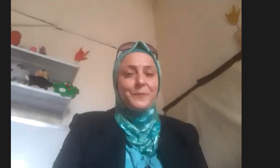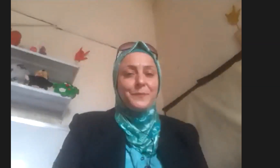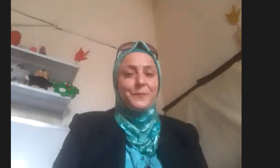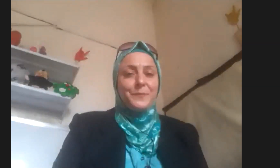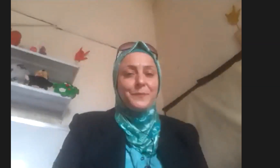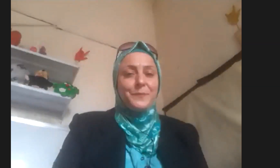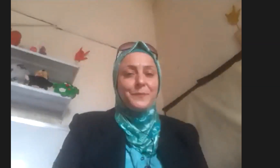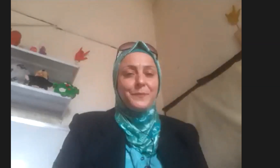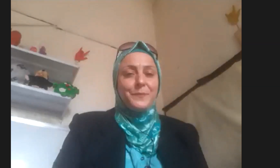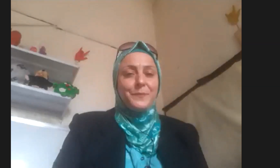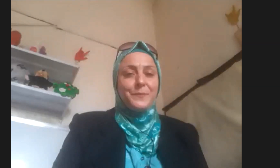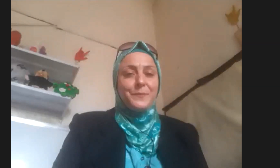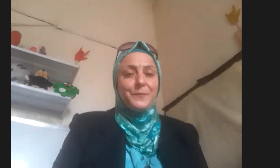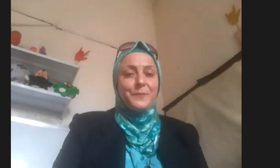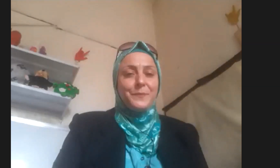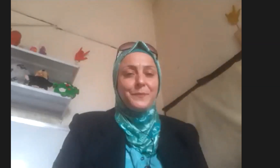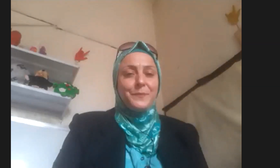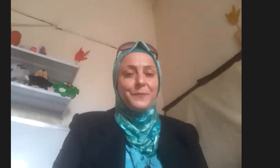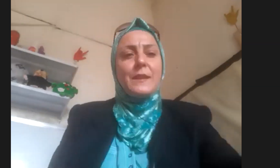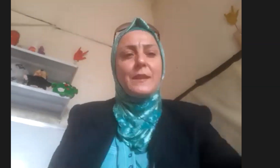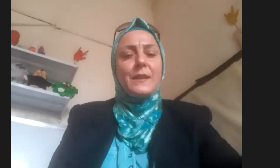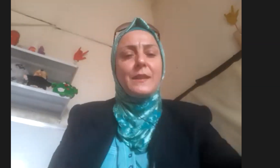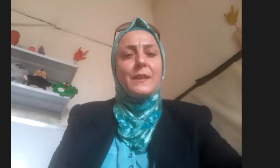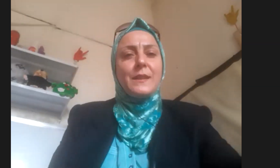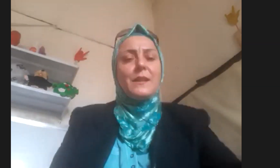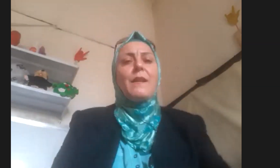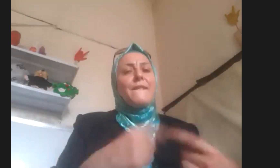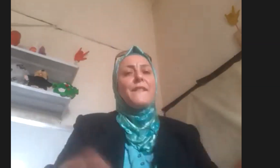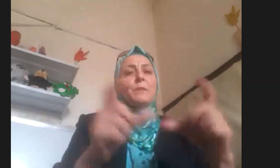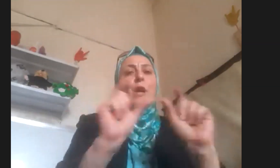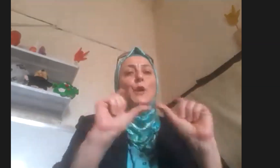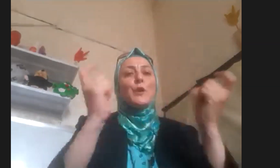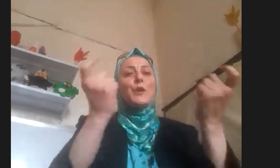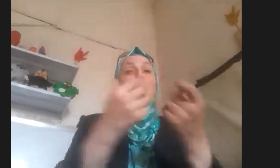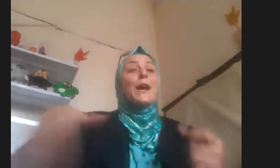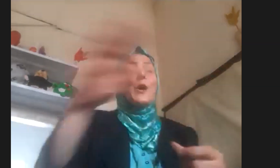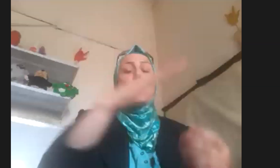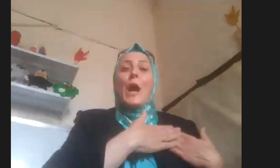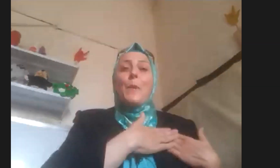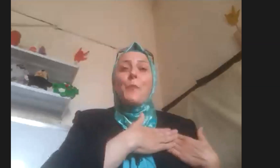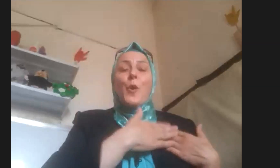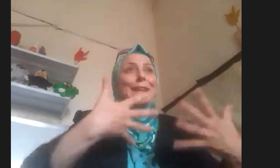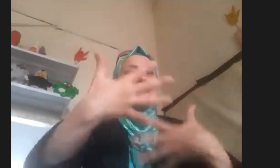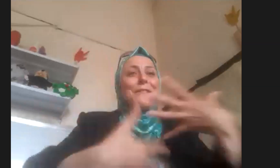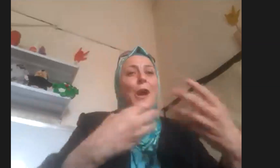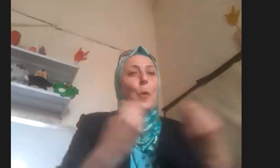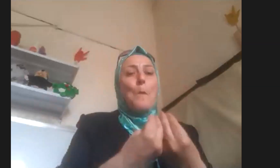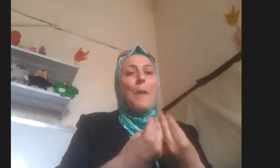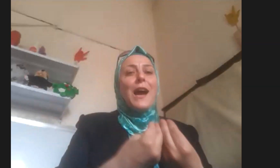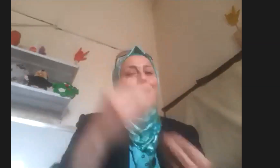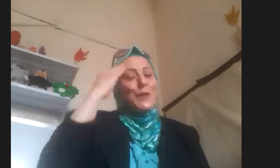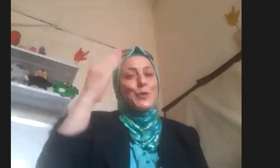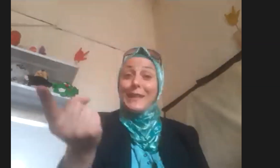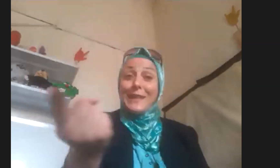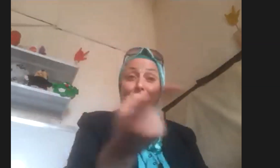أيوة. يبدو إنه في إجماع إنه الندوة الجميع حبها وتفاعل معها. شكرا كثير لكم.